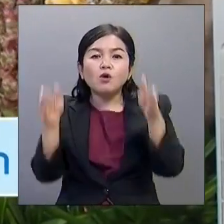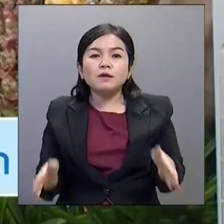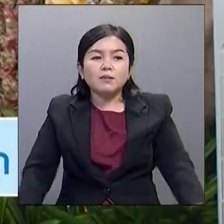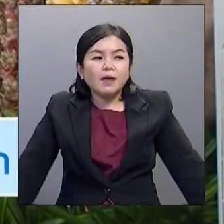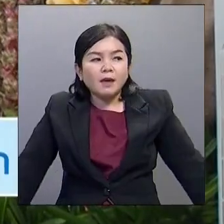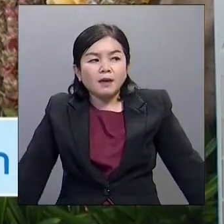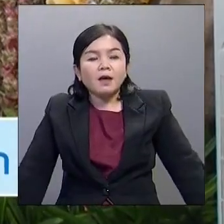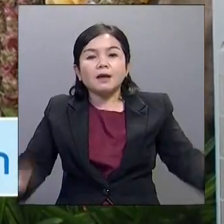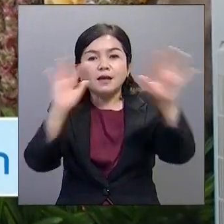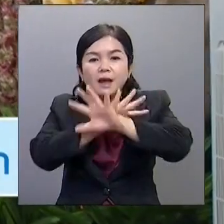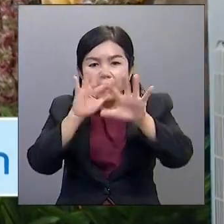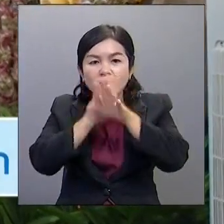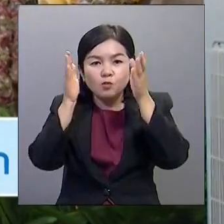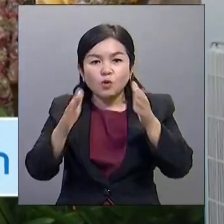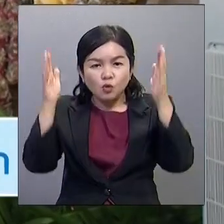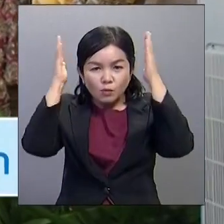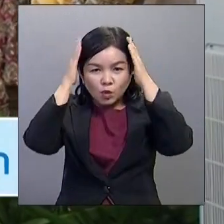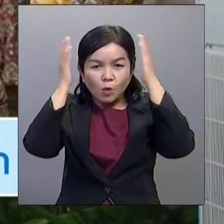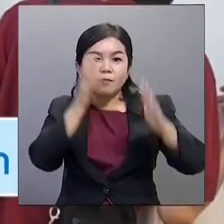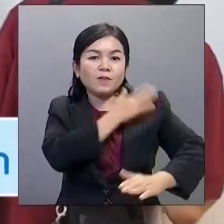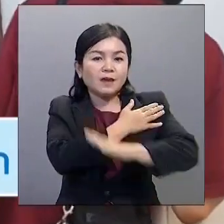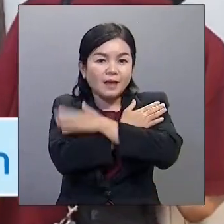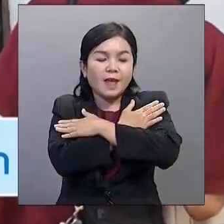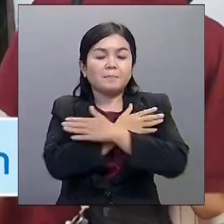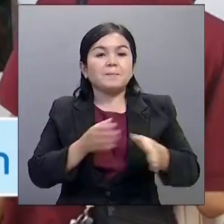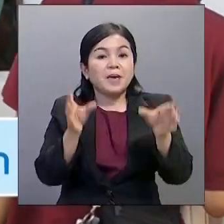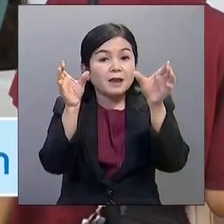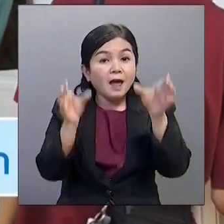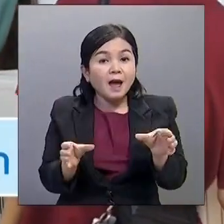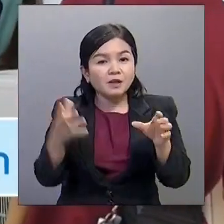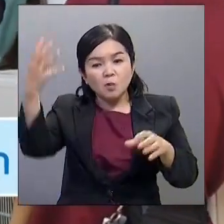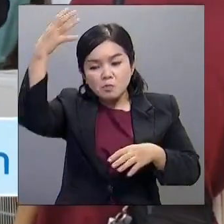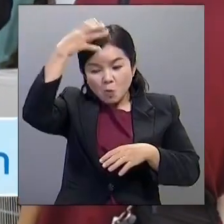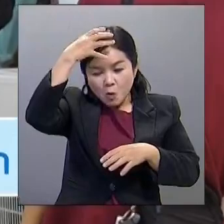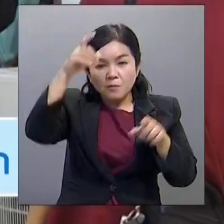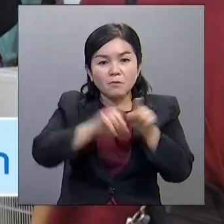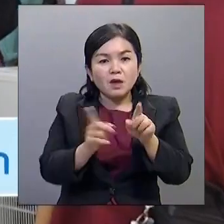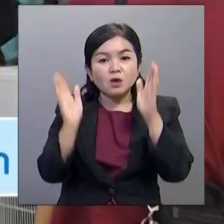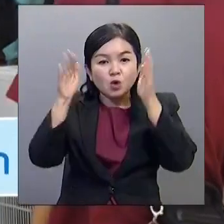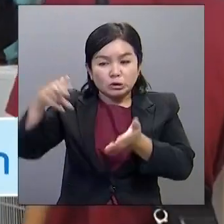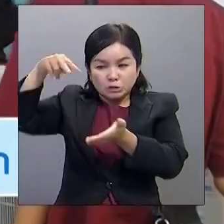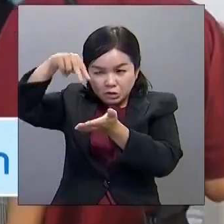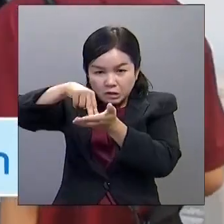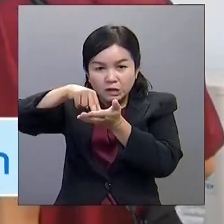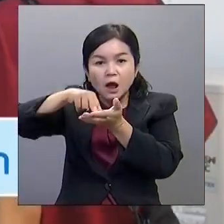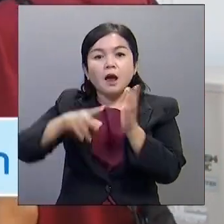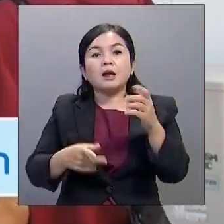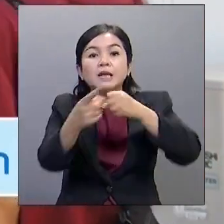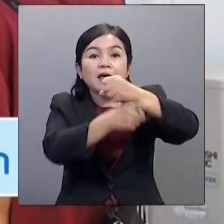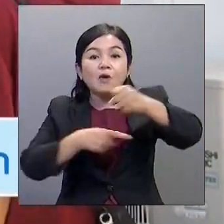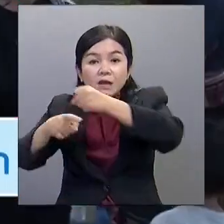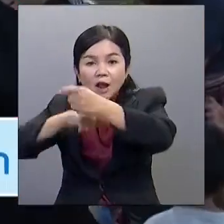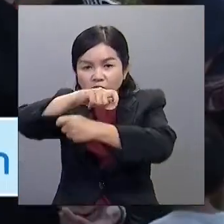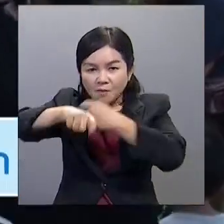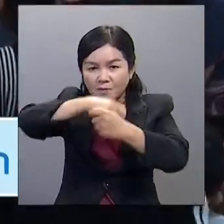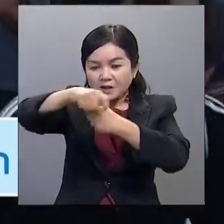ขนมีขามีหัวคล้ายคนจริงๆหรือบางคนก็อาจจะเอาหมวกไปใส่ให้มันเหมือนคนมากขึ้นโดยใช้ฟางเก่าที่ไม่ใช้แล้วครับ